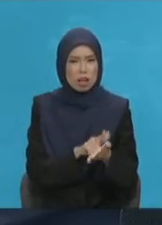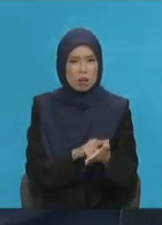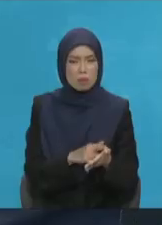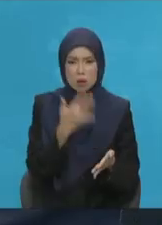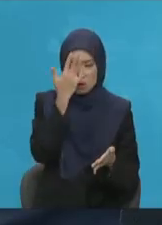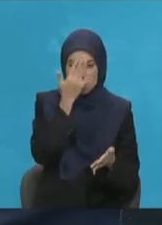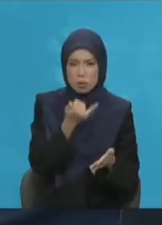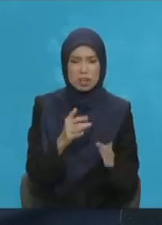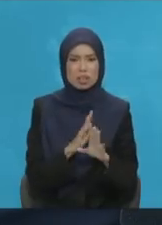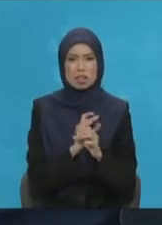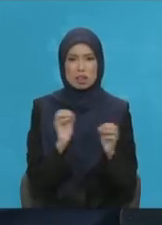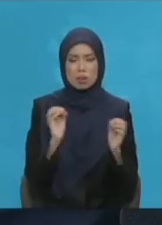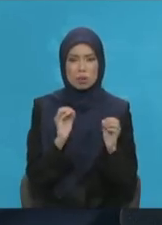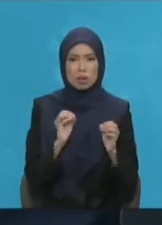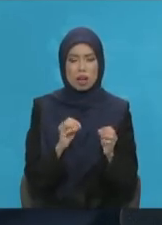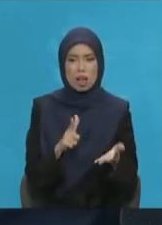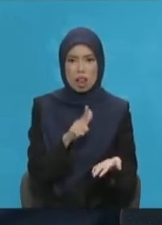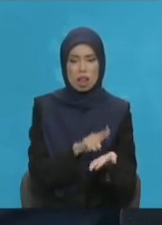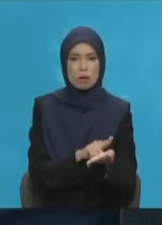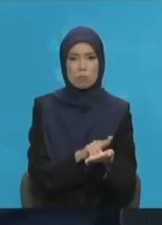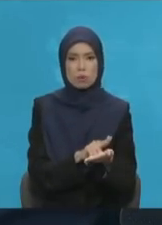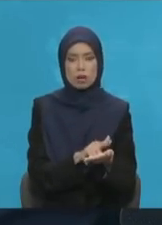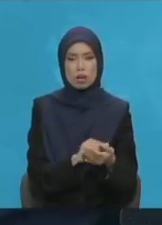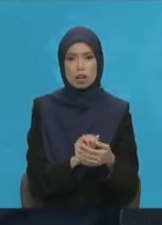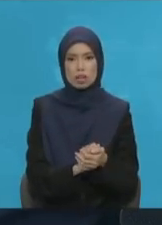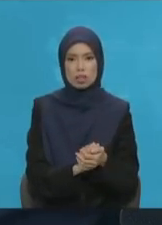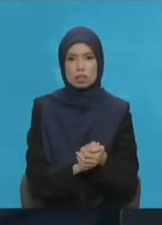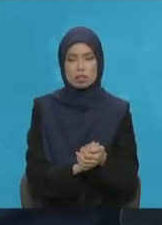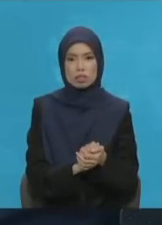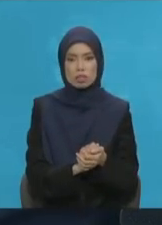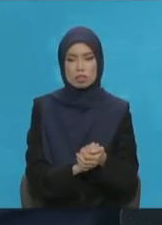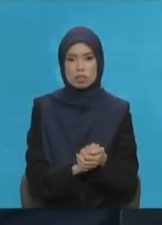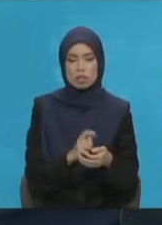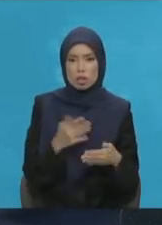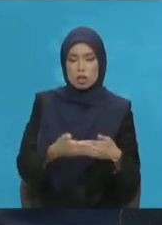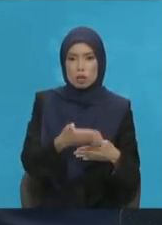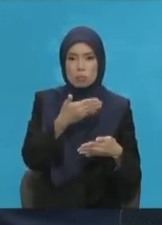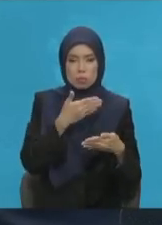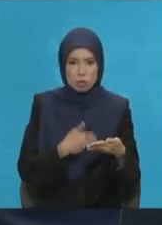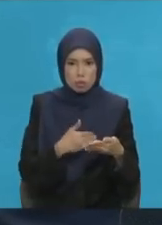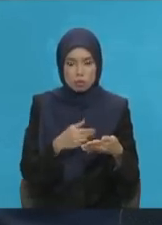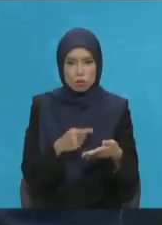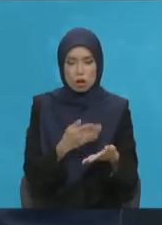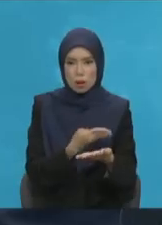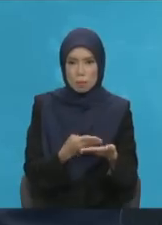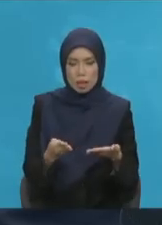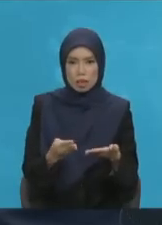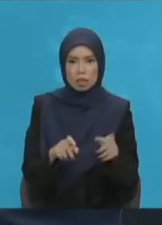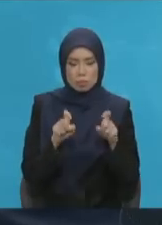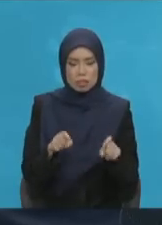berlaku dokumen tidak mencukupi sepatutnya invoice dan dokumen